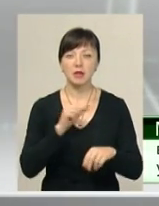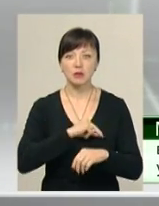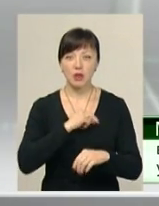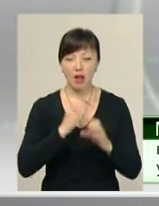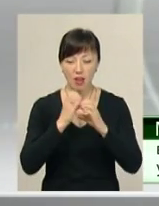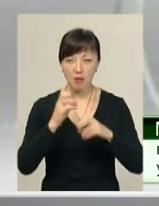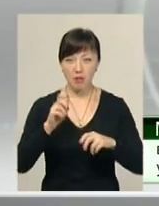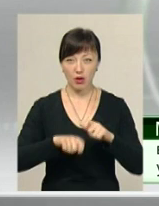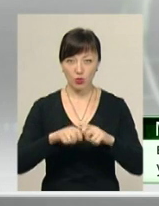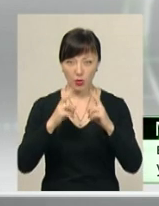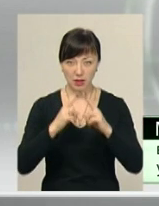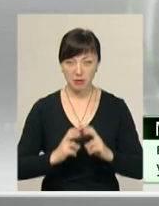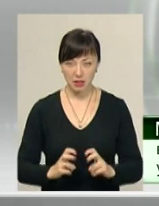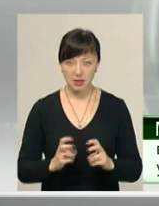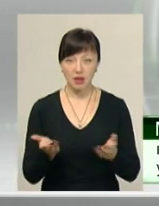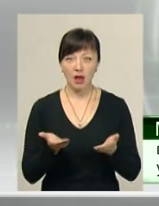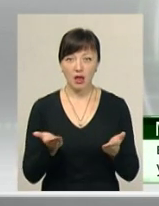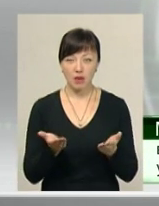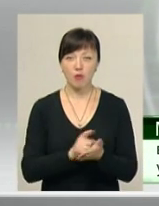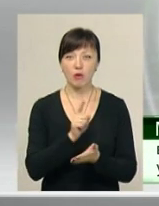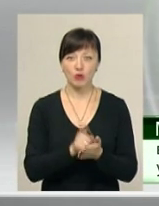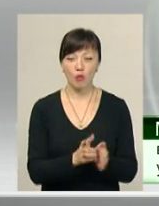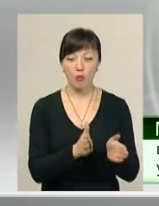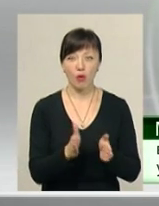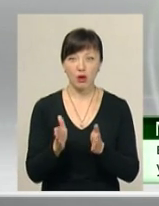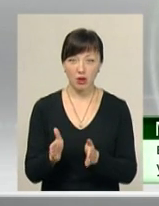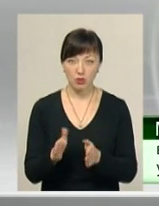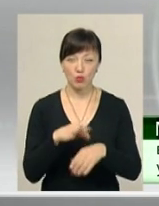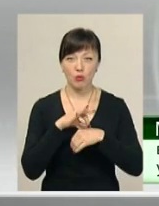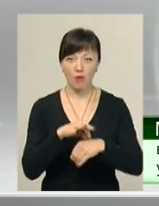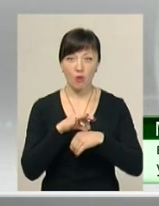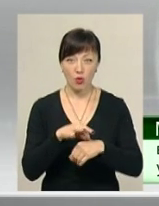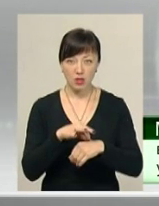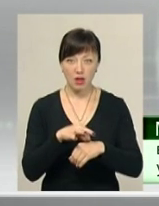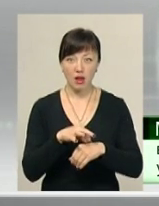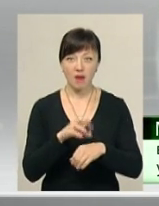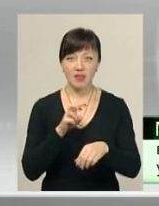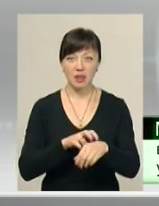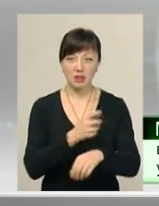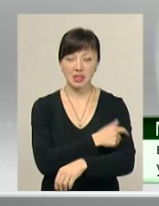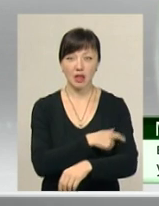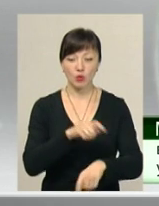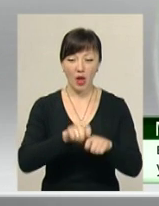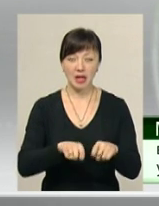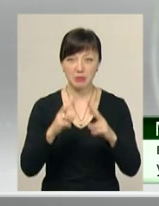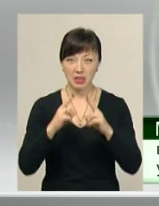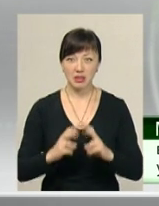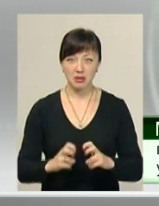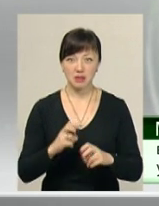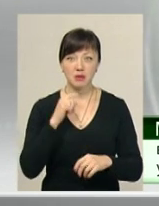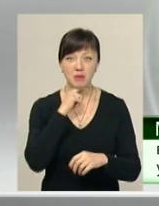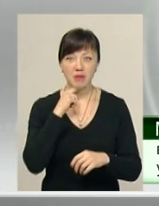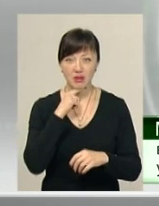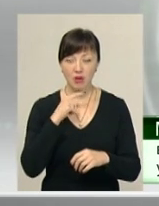лабораторії ветсанекспертизи, які в обов'язковому порядку проводять ветеринарно-санітарну експертизу м'ясотуш.